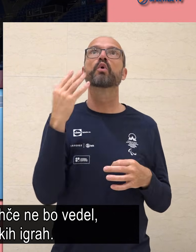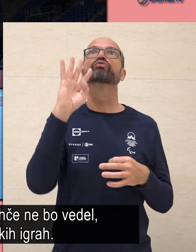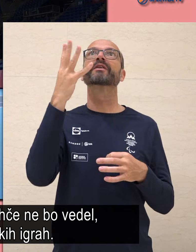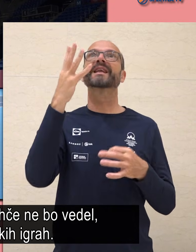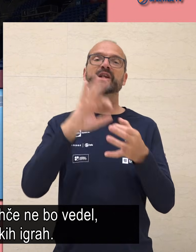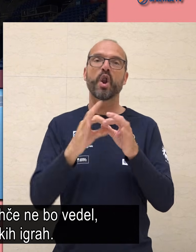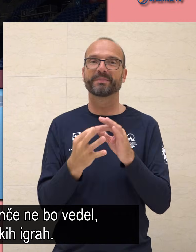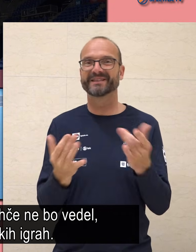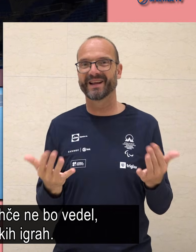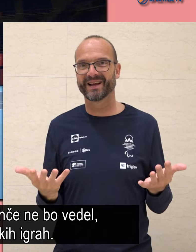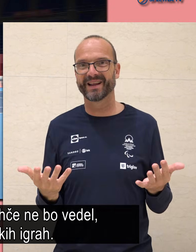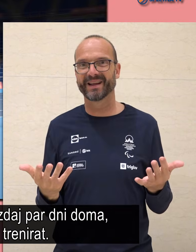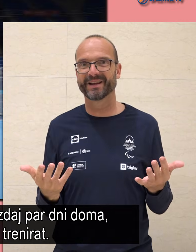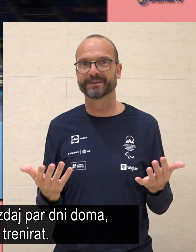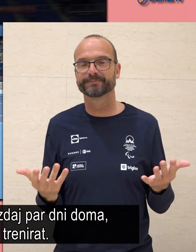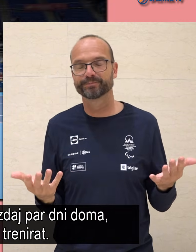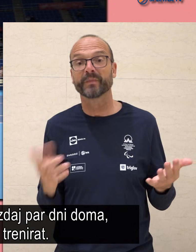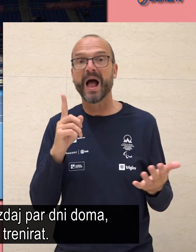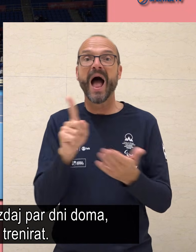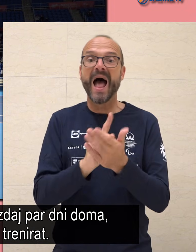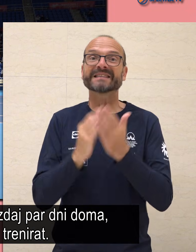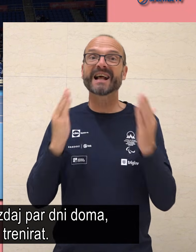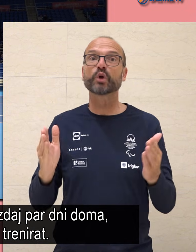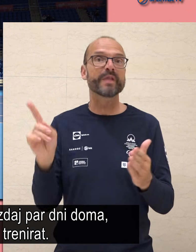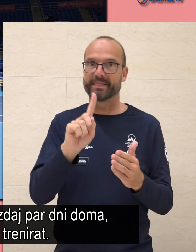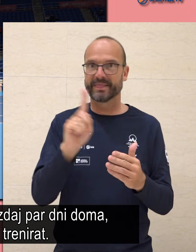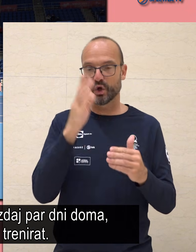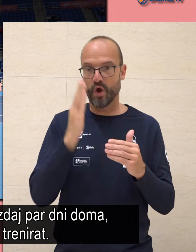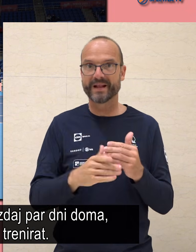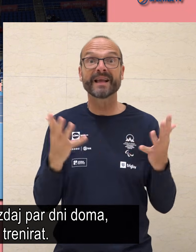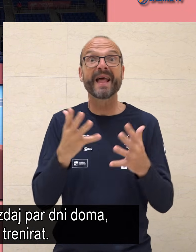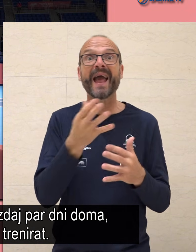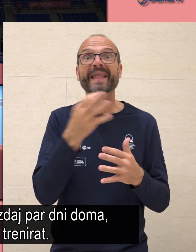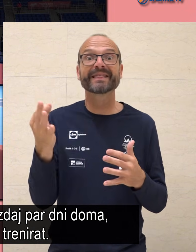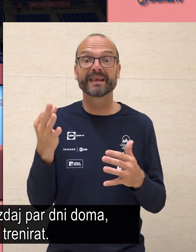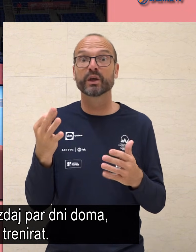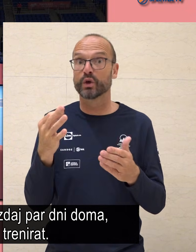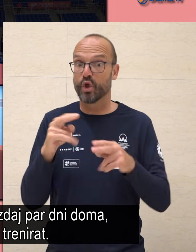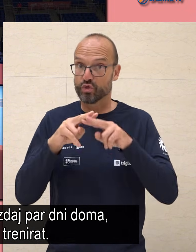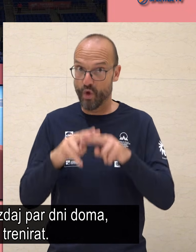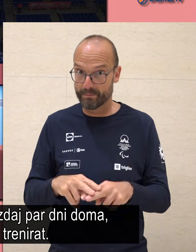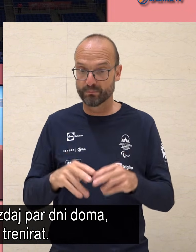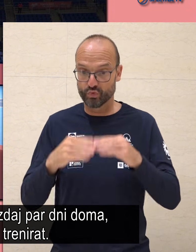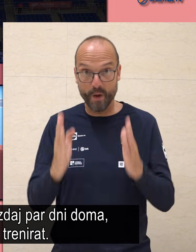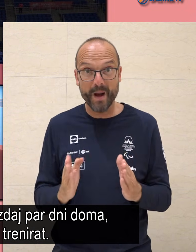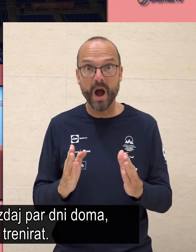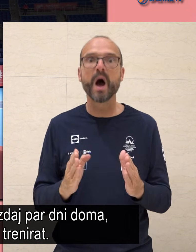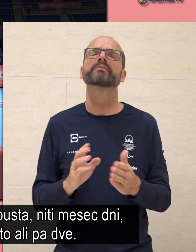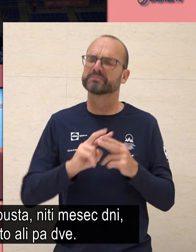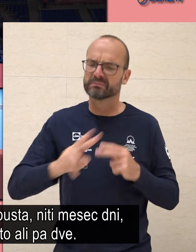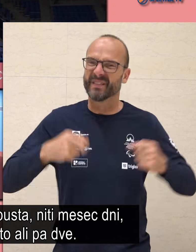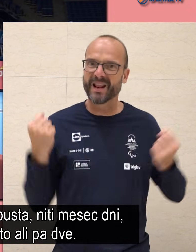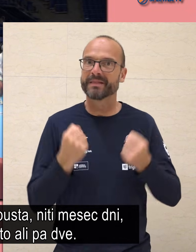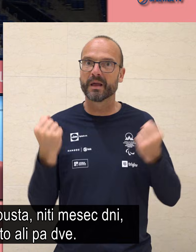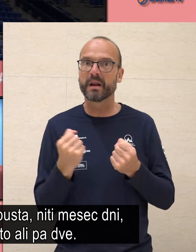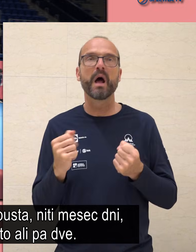si bil četrti na olimpijskih igrah, ne. Torej na ene sezone ni konec, ne, mi smo zdaj par dni doma, potem pa gremo znova trenirati, ne, mi ne